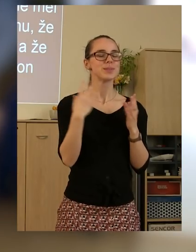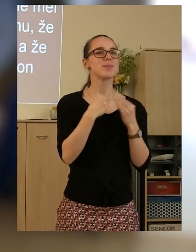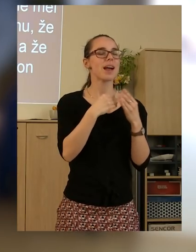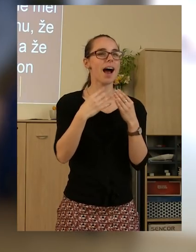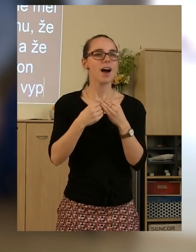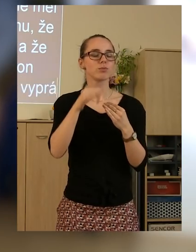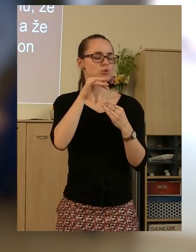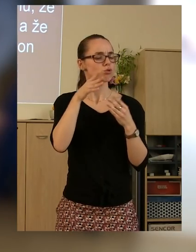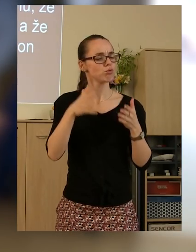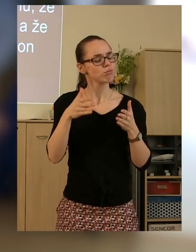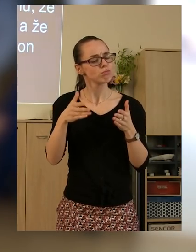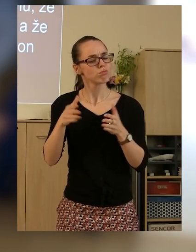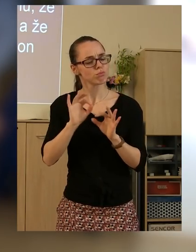řekl,